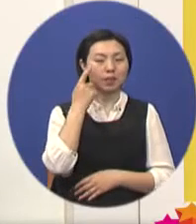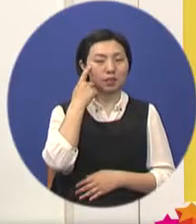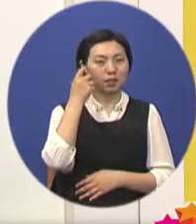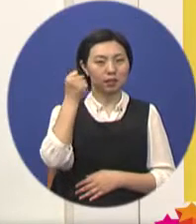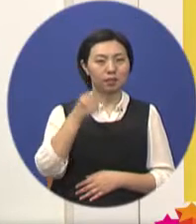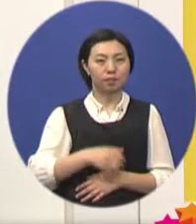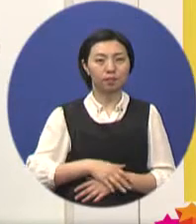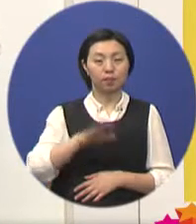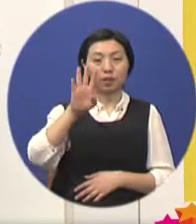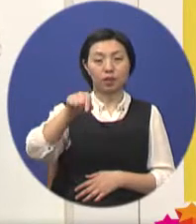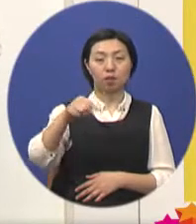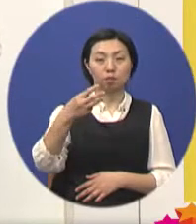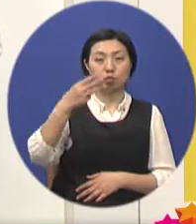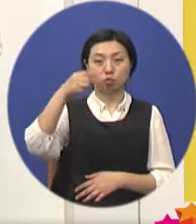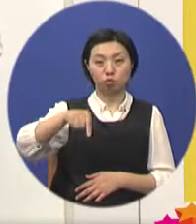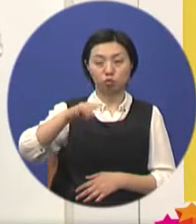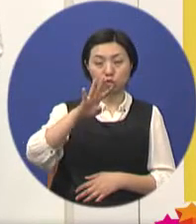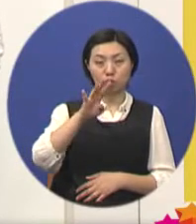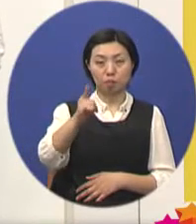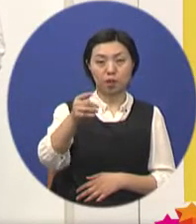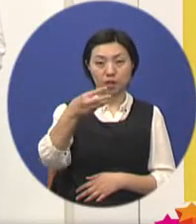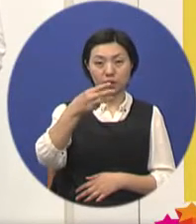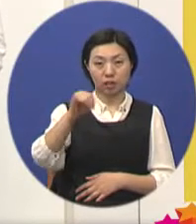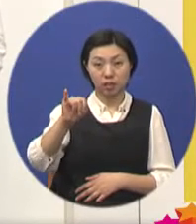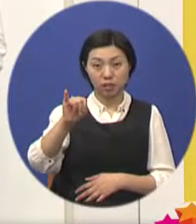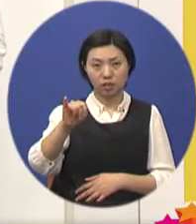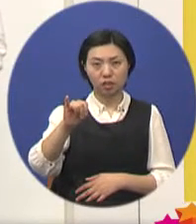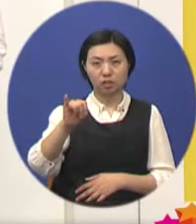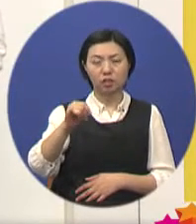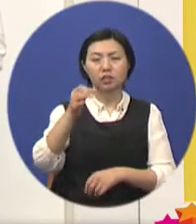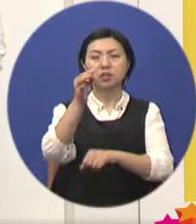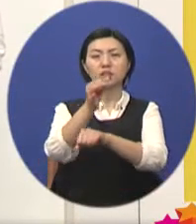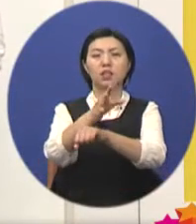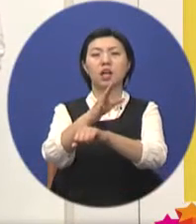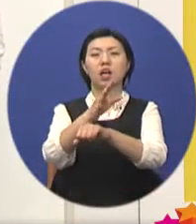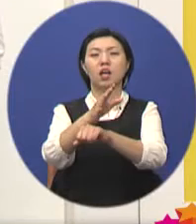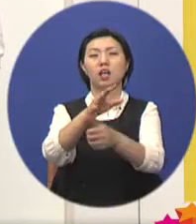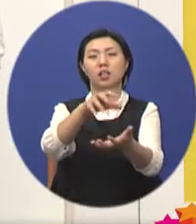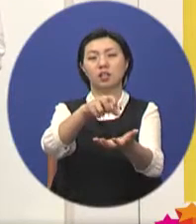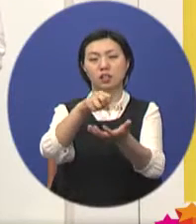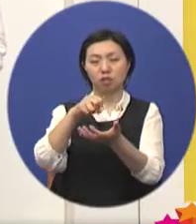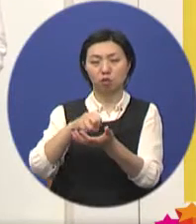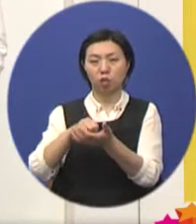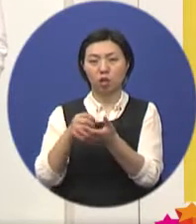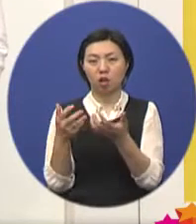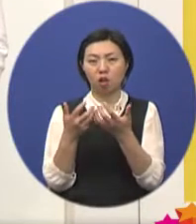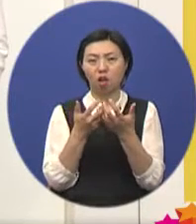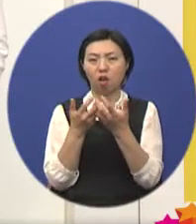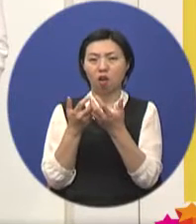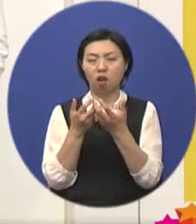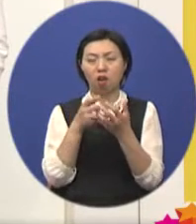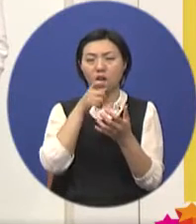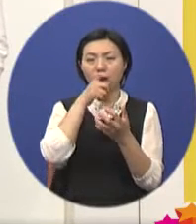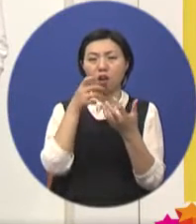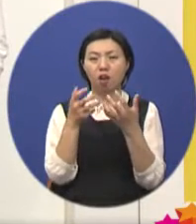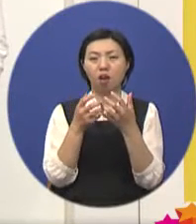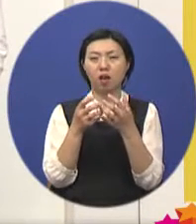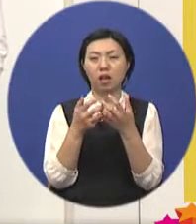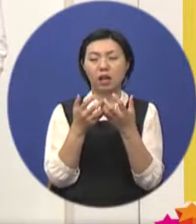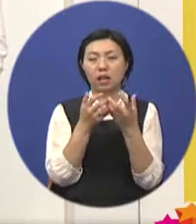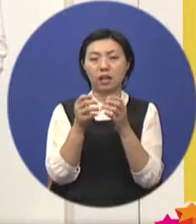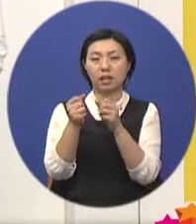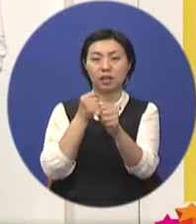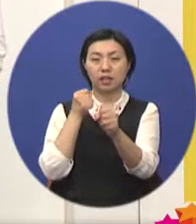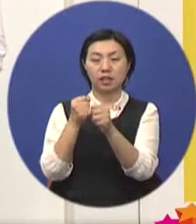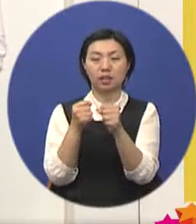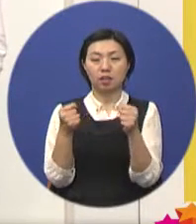그 블루베리는 예. 그 이제 사 드셨다가 예. 냉장고에다 그 네. 냉장고 얼음 냉동실